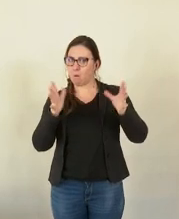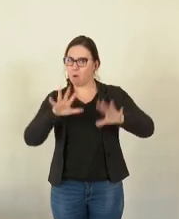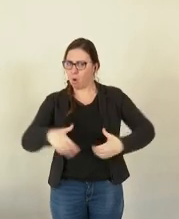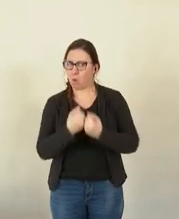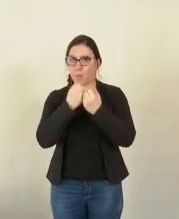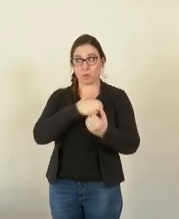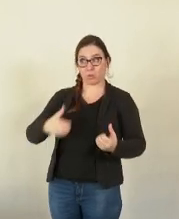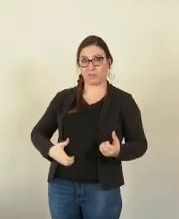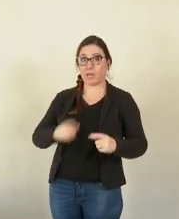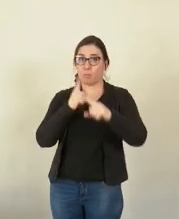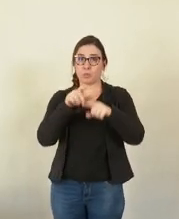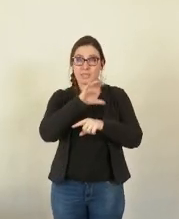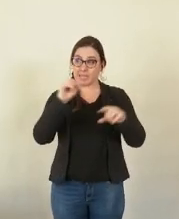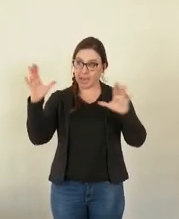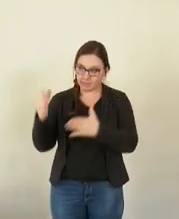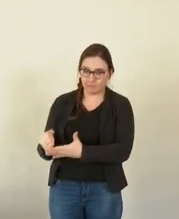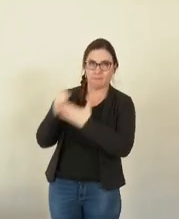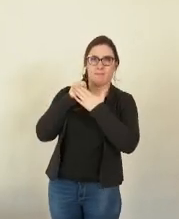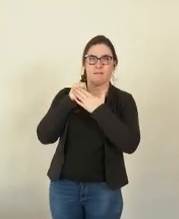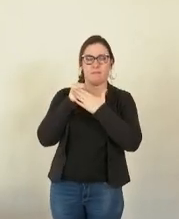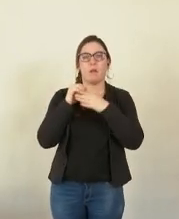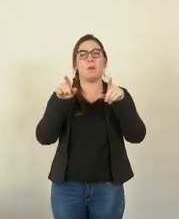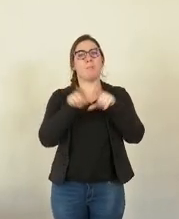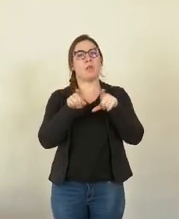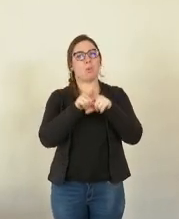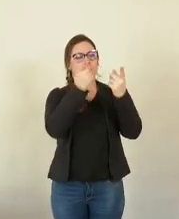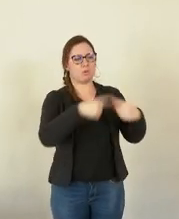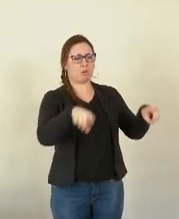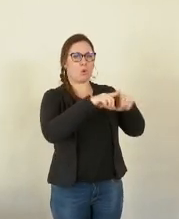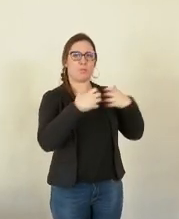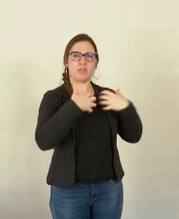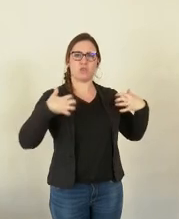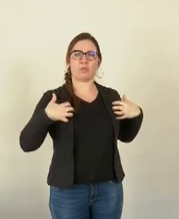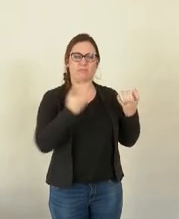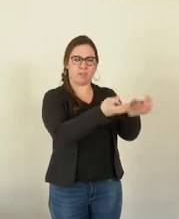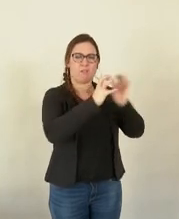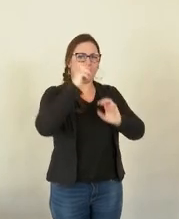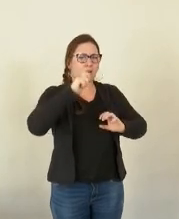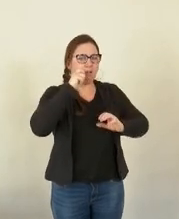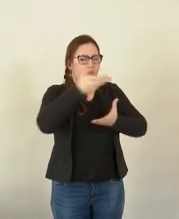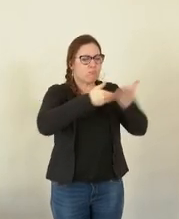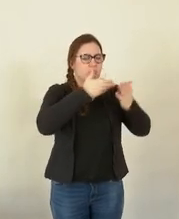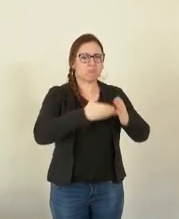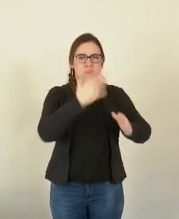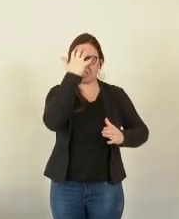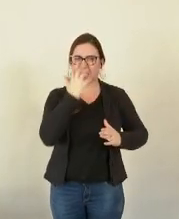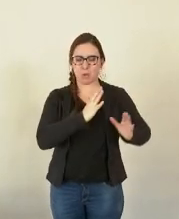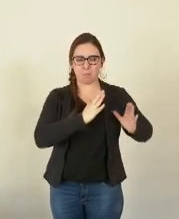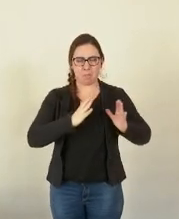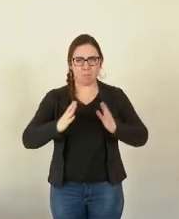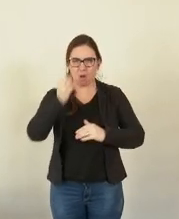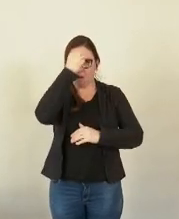la ville et de son CCAS mais également sur un comité scientifique qui permettront de façon rigoureuse de consolider la